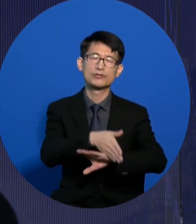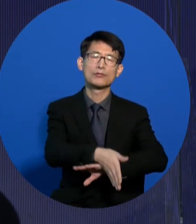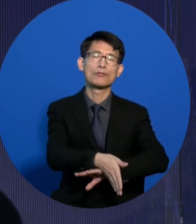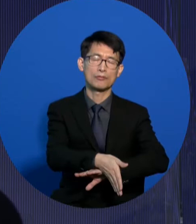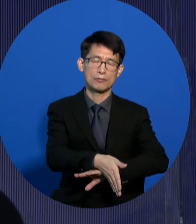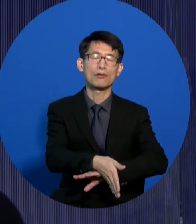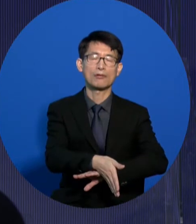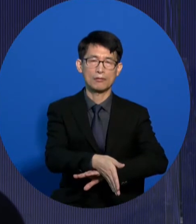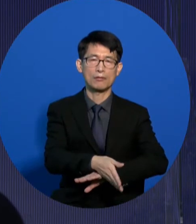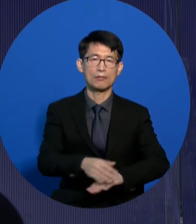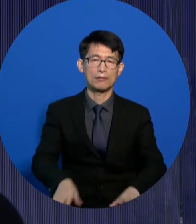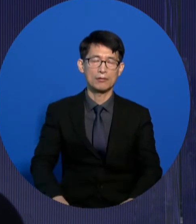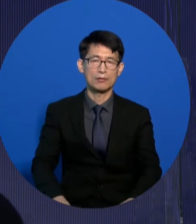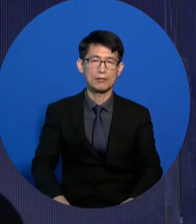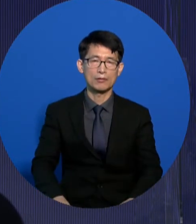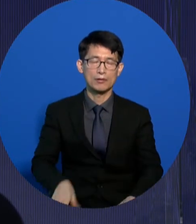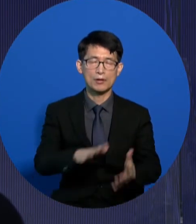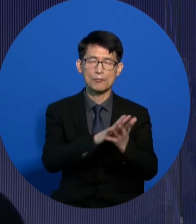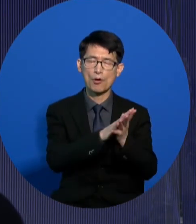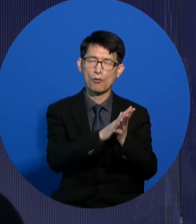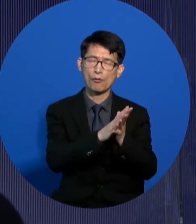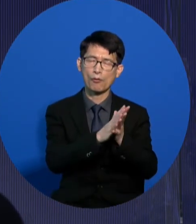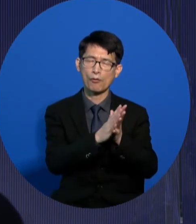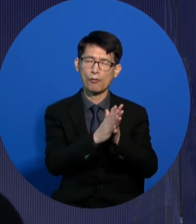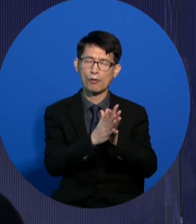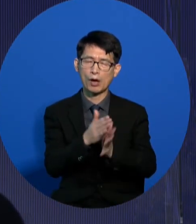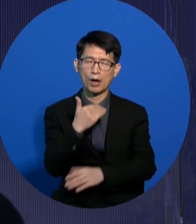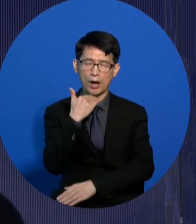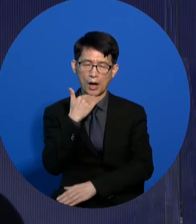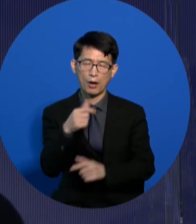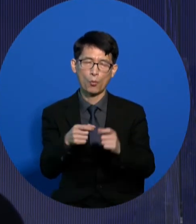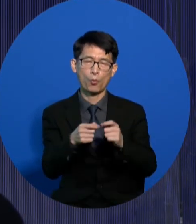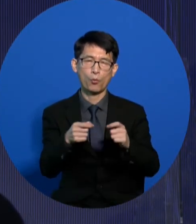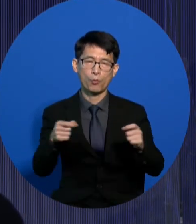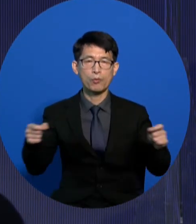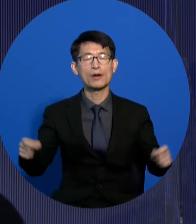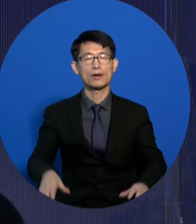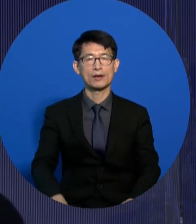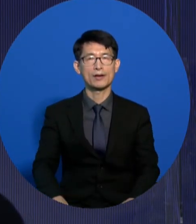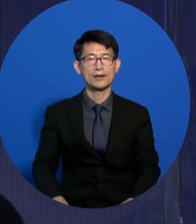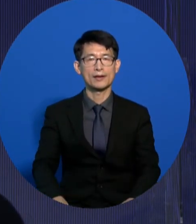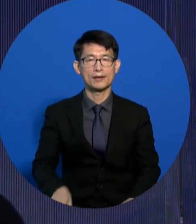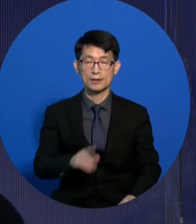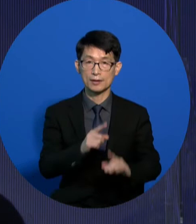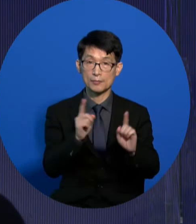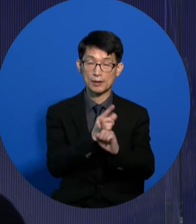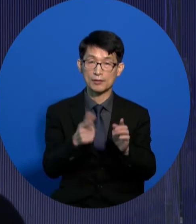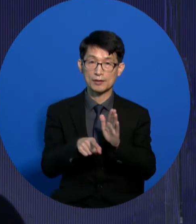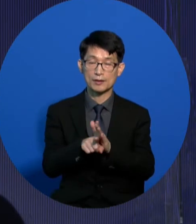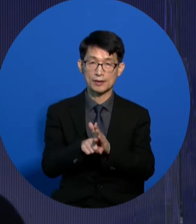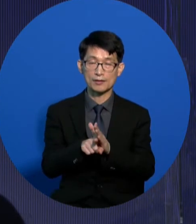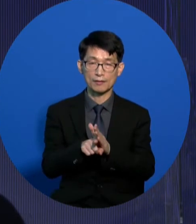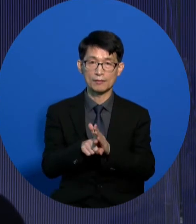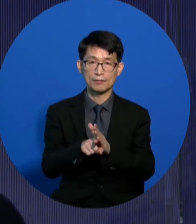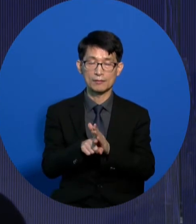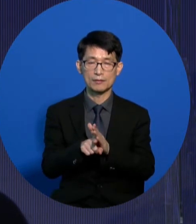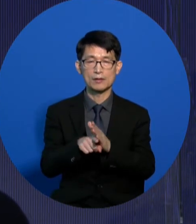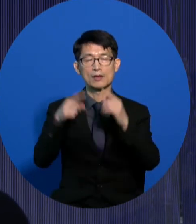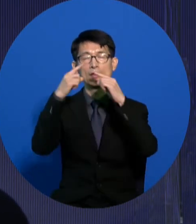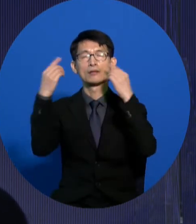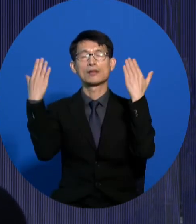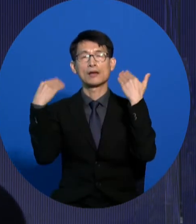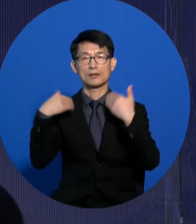이러한 장애 인식의 변화를 변화시키기 위해서는 제가 대학에 있지만 이 교육이라는 것이